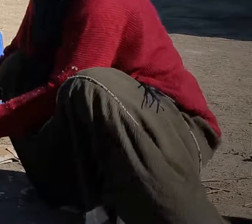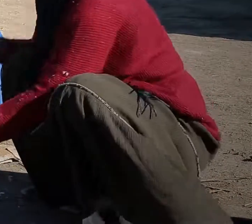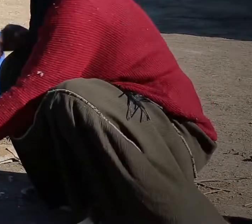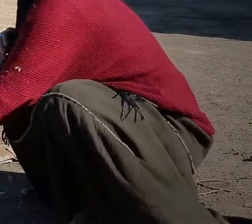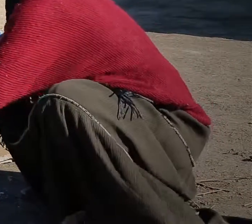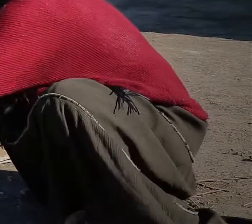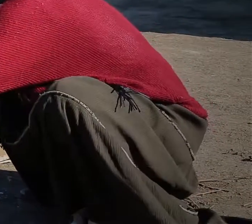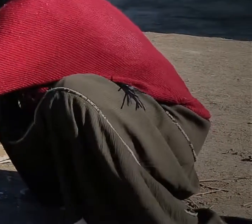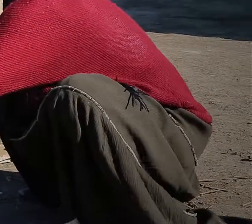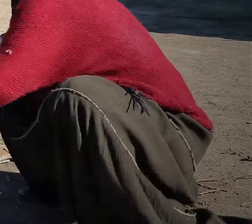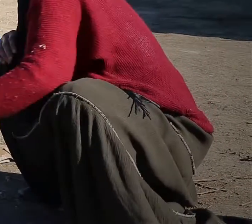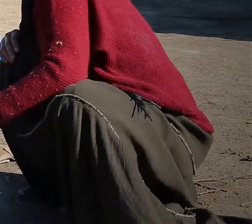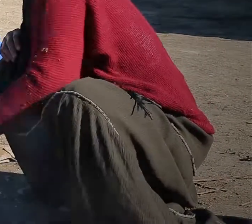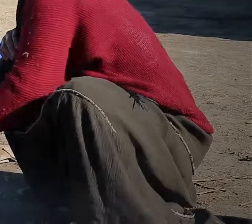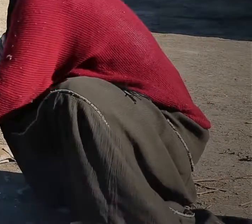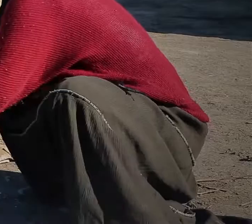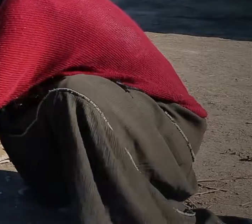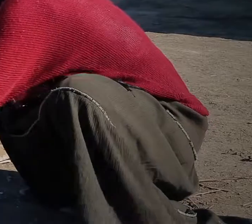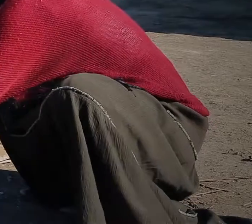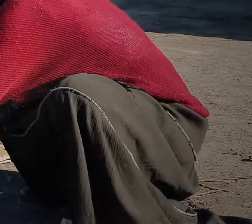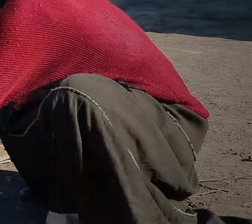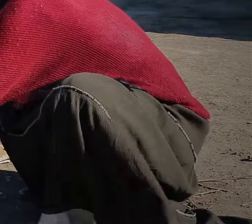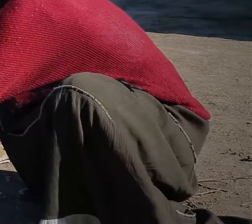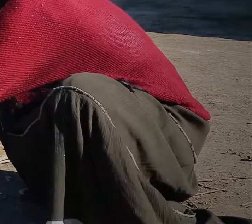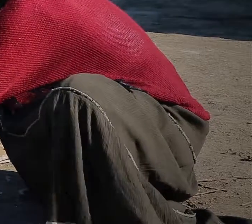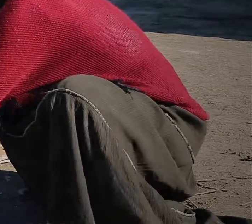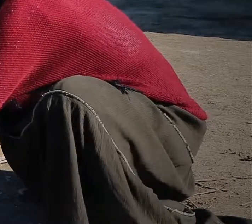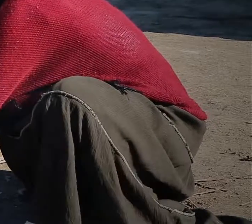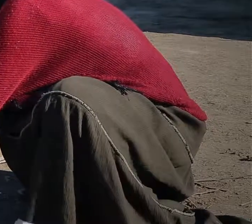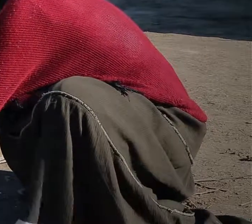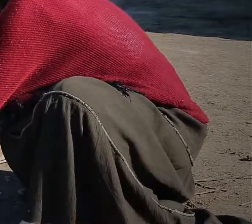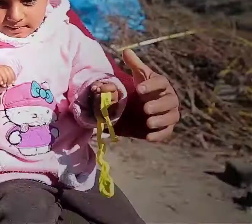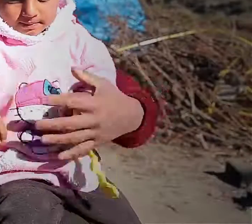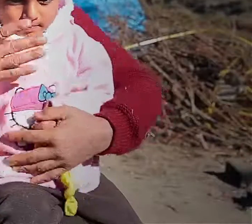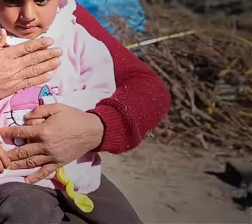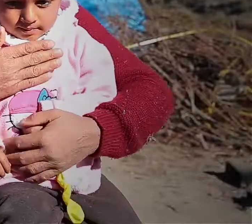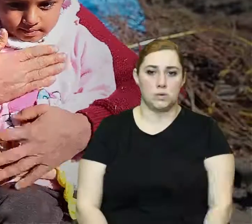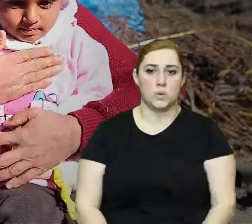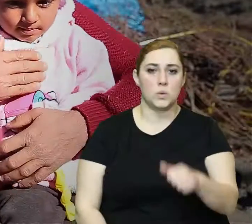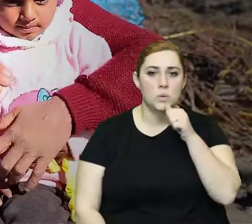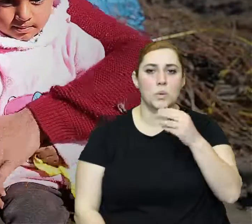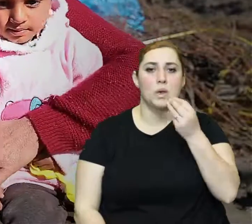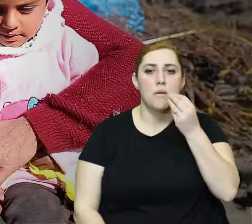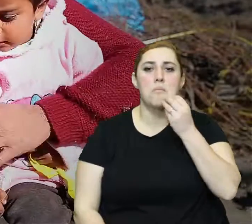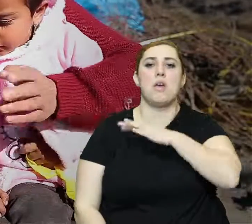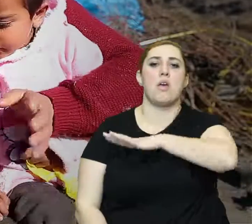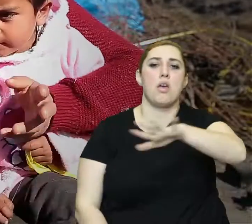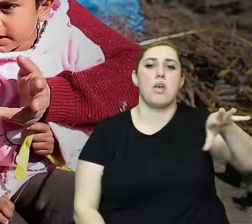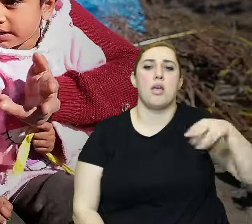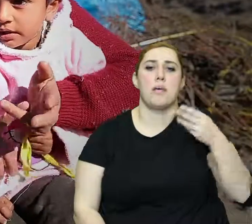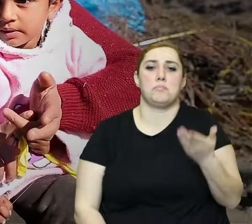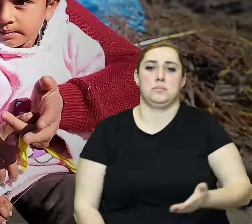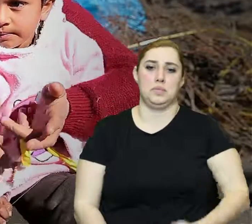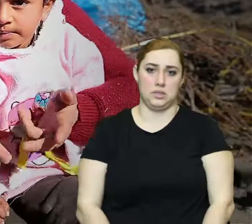önünü süpürüyor. Çadırlar yan yana sıralı, yerde bir uydu anteni var. Kadın kırdığı kamışı ateşe attı. Suyumuzu, yemeğimizi,